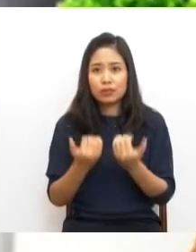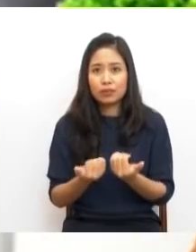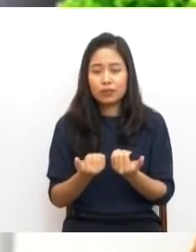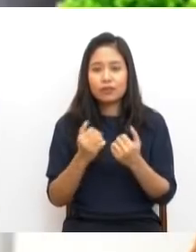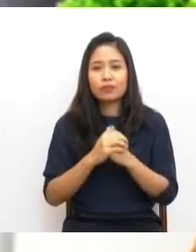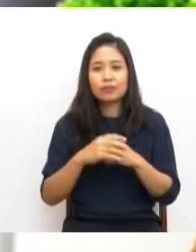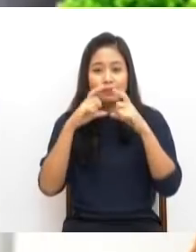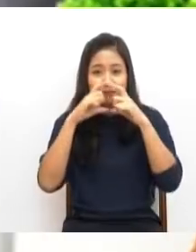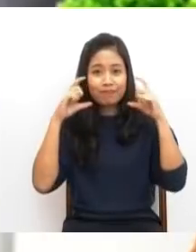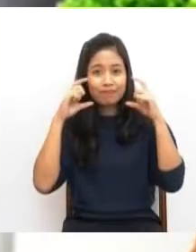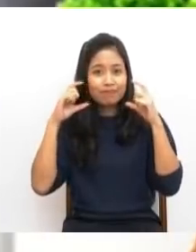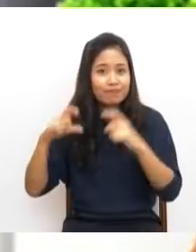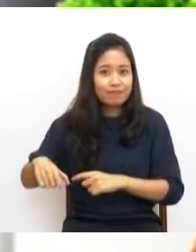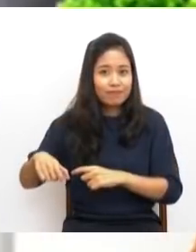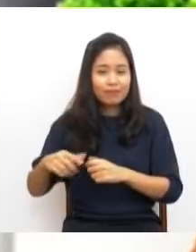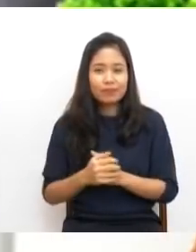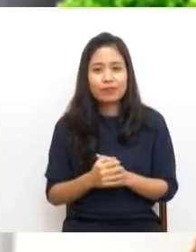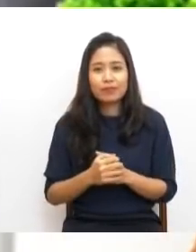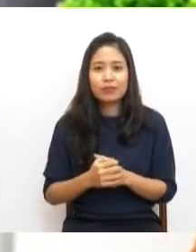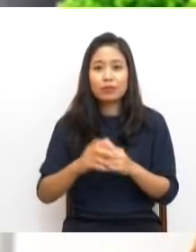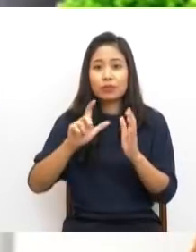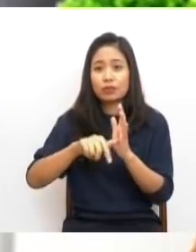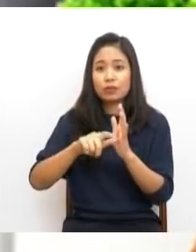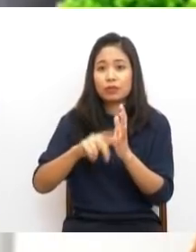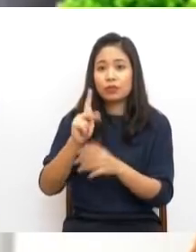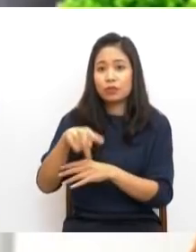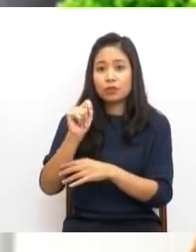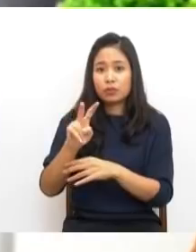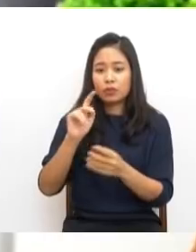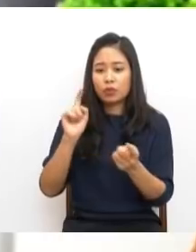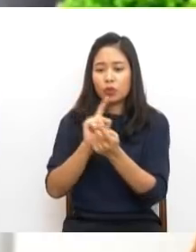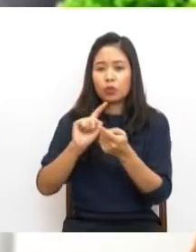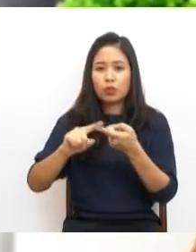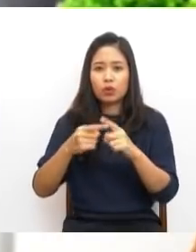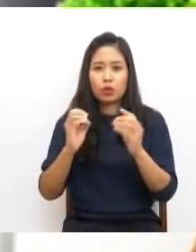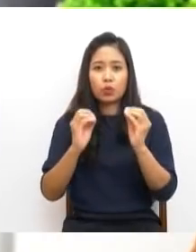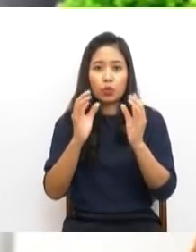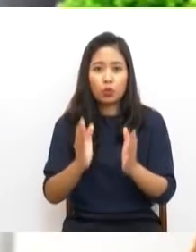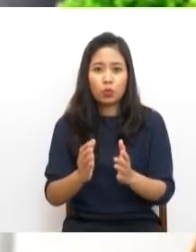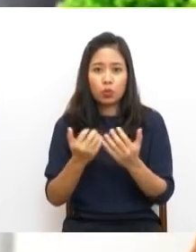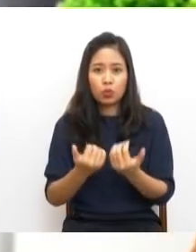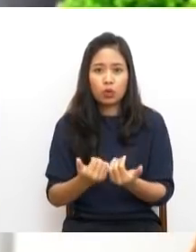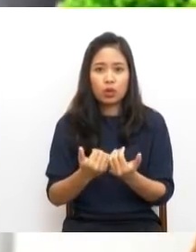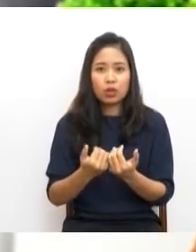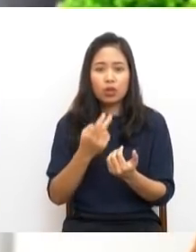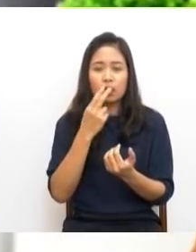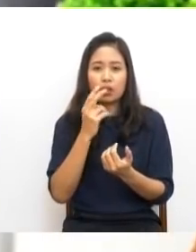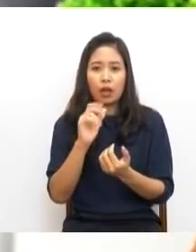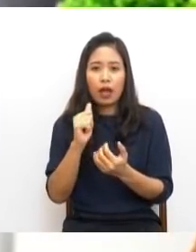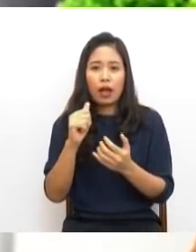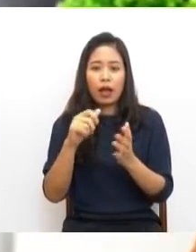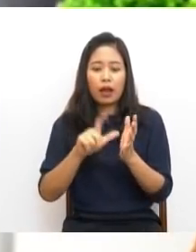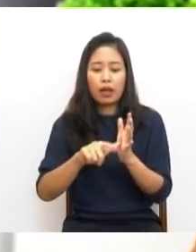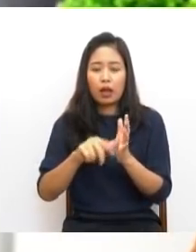ครับจากช่วงเลขาธิการกบฐพบเพื่อนครูนะครับที่ทุกท่านได้รับชมไปเมื่อสักครู่นี้นะครับโดยท่านอัมพรพิณสาเลขาธิการ